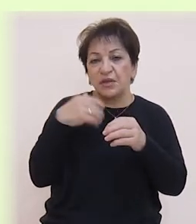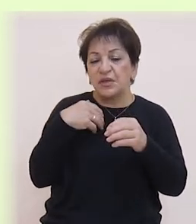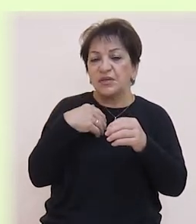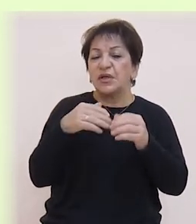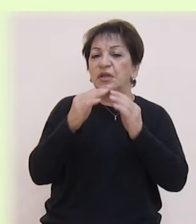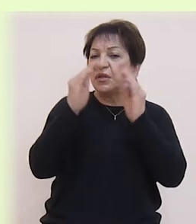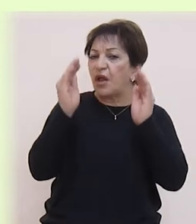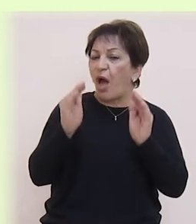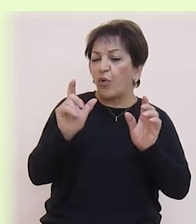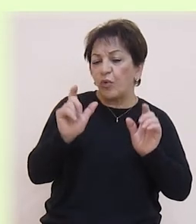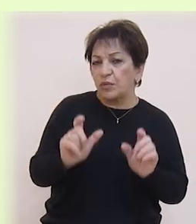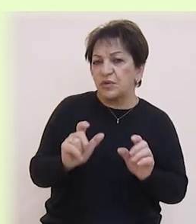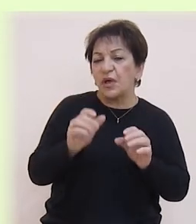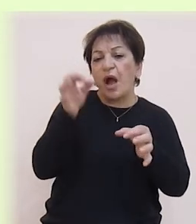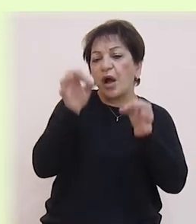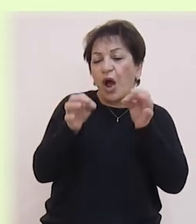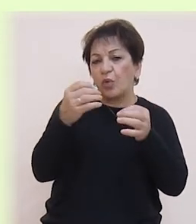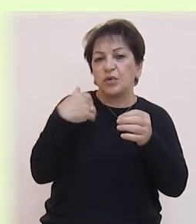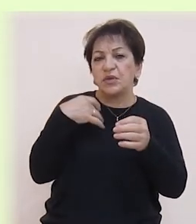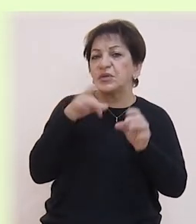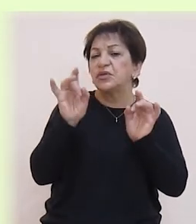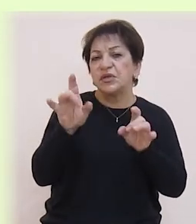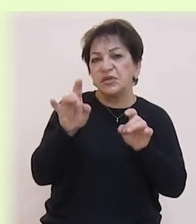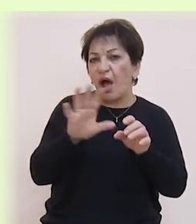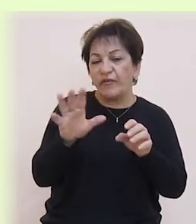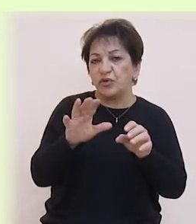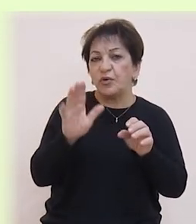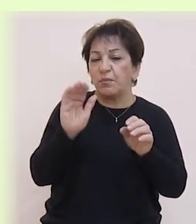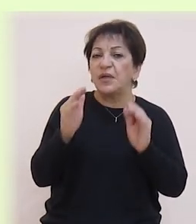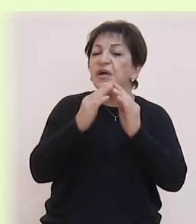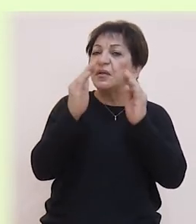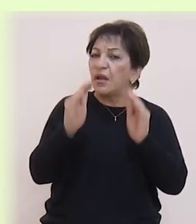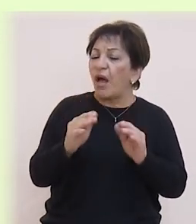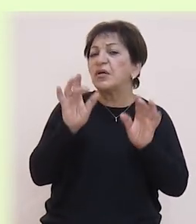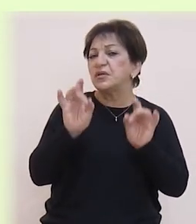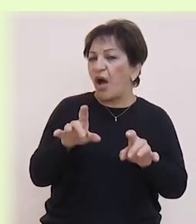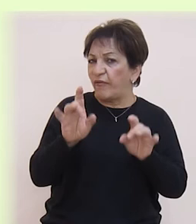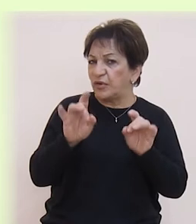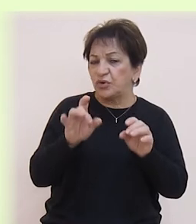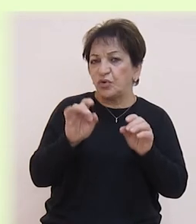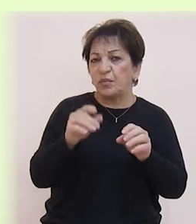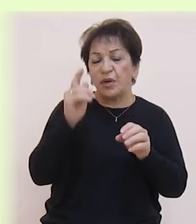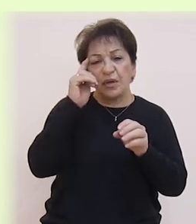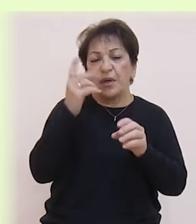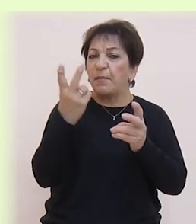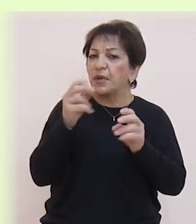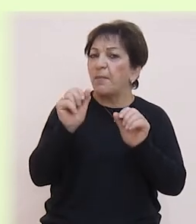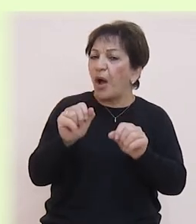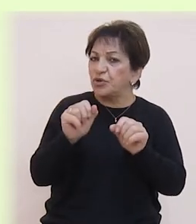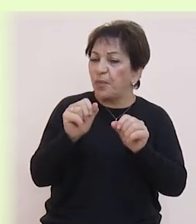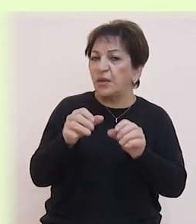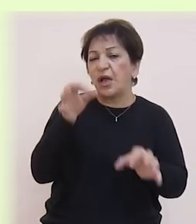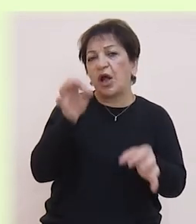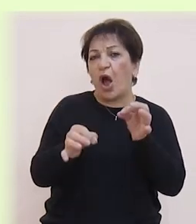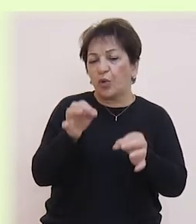Ես նստած եմ տնակում ու կարկուտն ինձ չի ցավեցնում, բայց տնակին ցավեցնում է, չէ՞, պիտի նրան